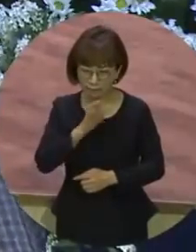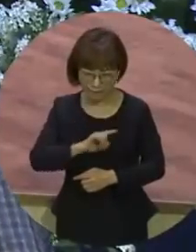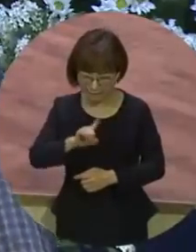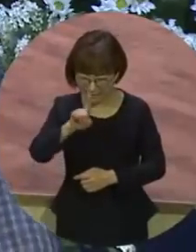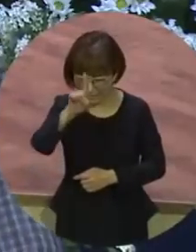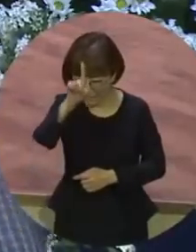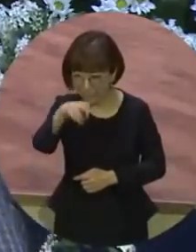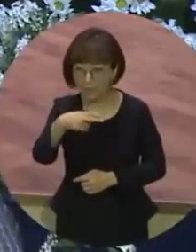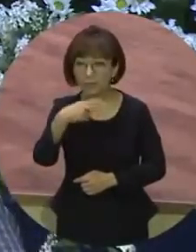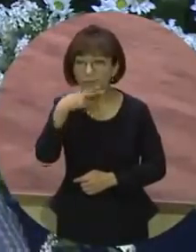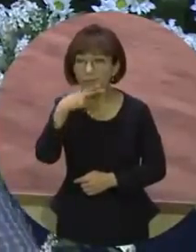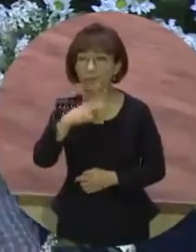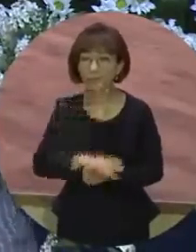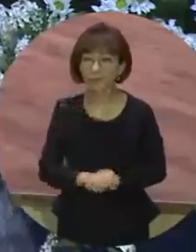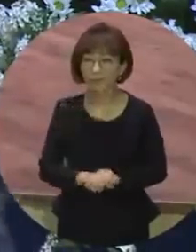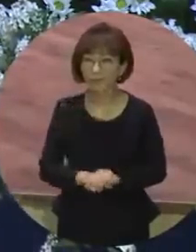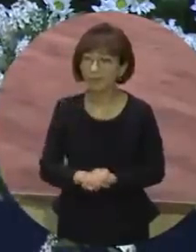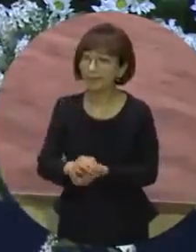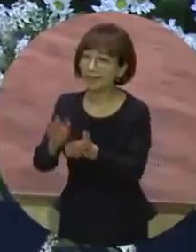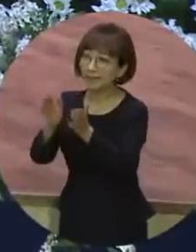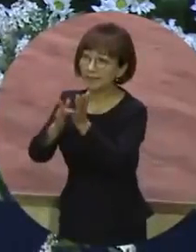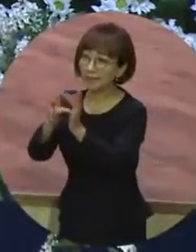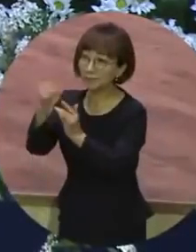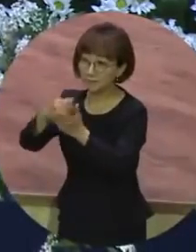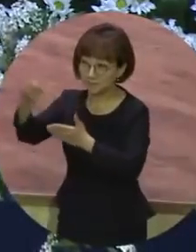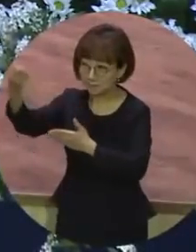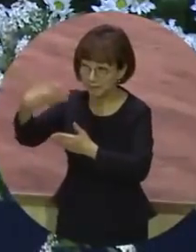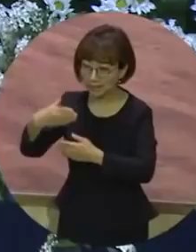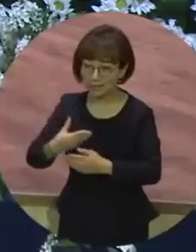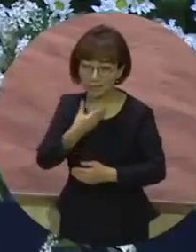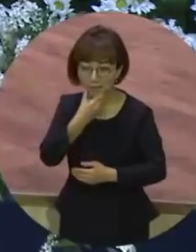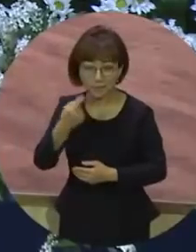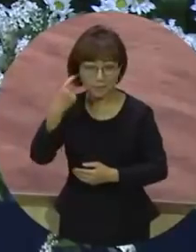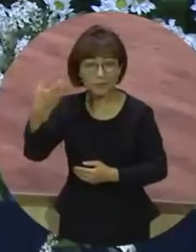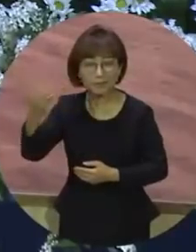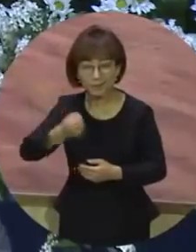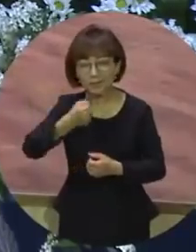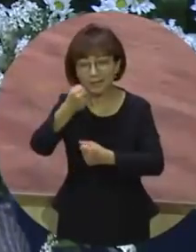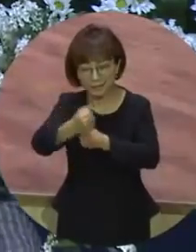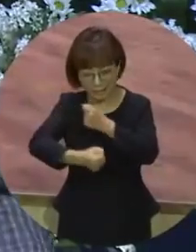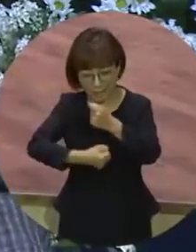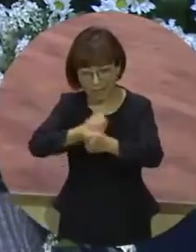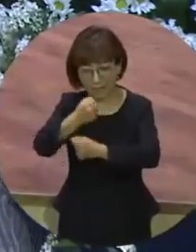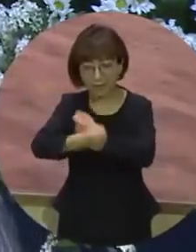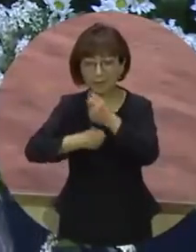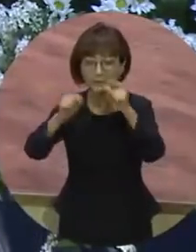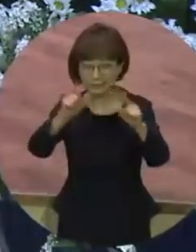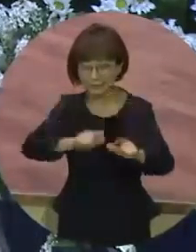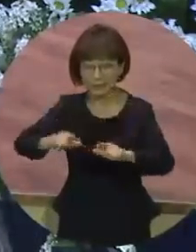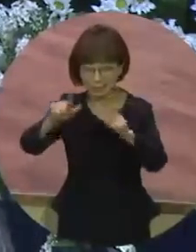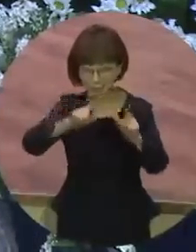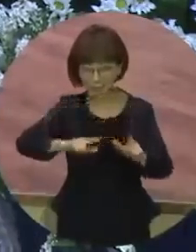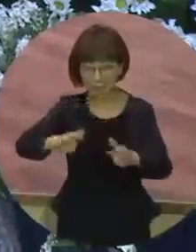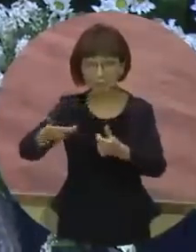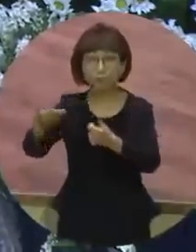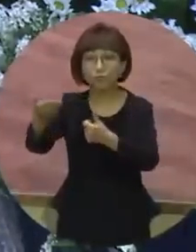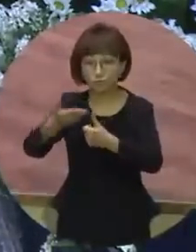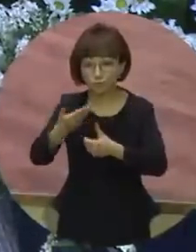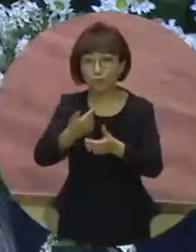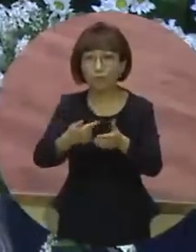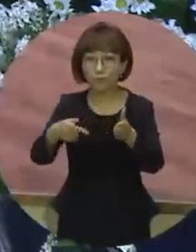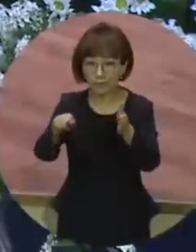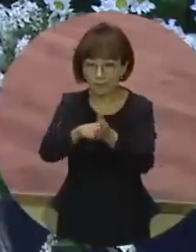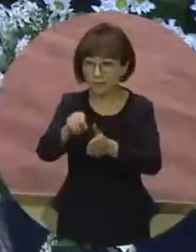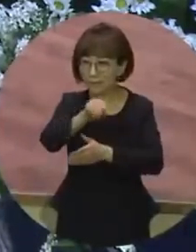예수님께서 복음으로 자유한 인생을 살라라고 십자가상에서 말로 행동할 수 없는 고통을 다 겪으시고 모든 문제를